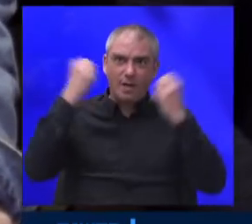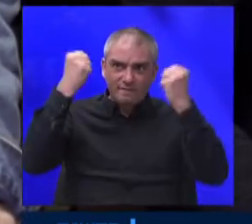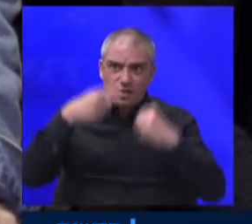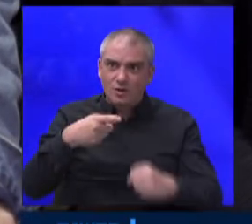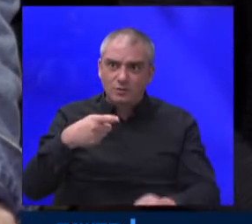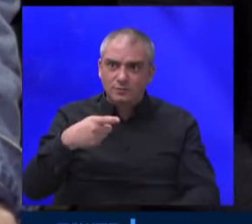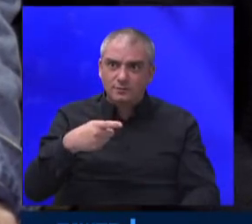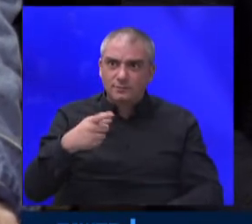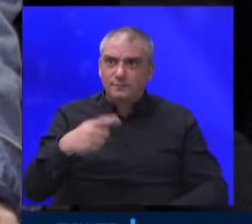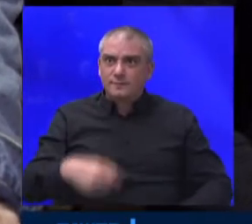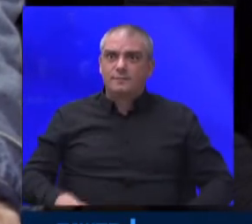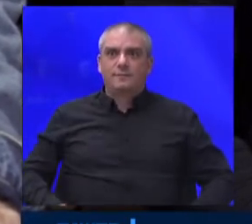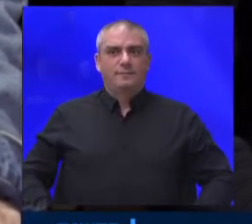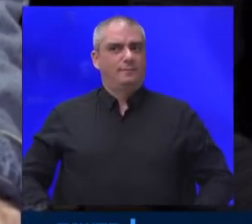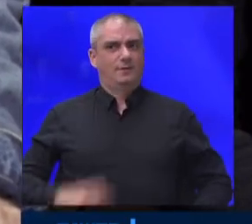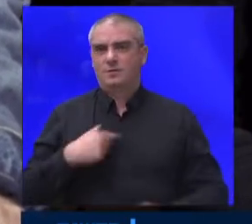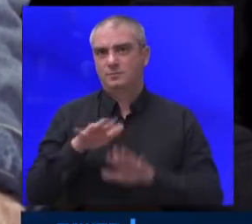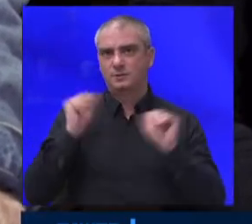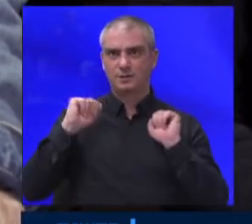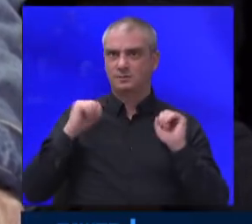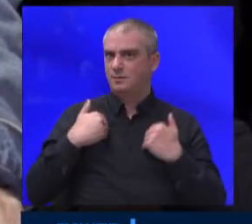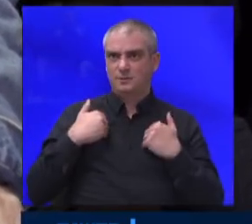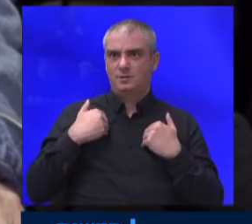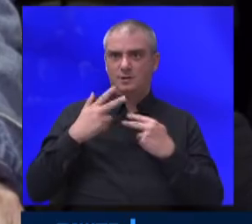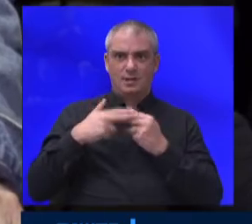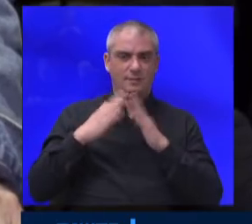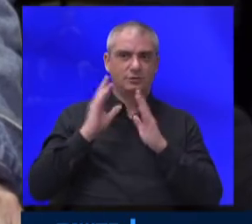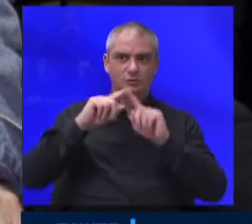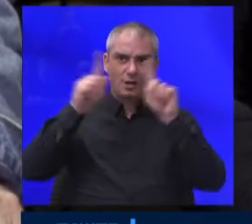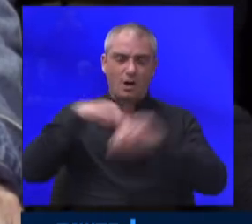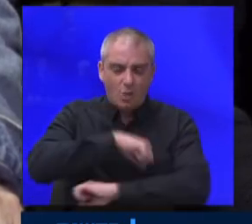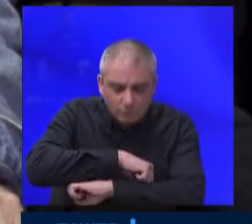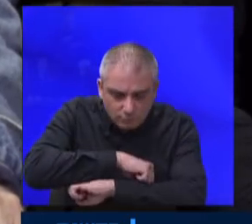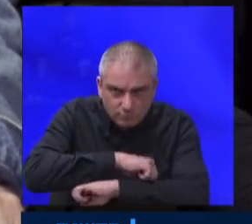יצא לכם להיות בהפגנות? אני לא. התרחקתם מזה. אני על יד הבית שלי, יש לי בחלום, אבל